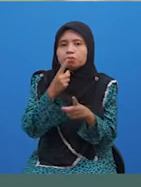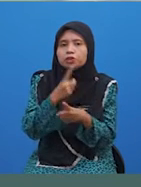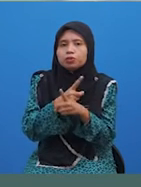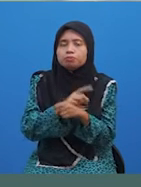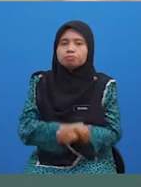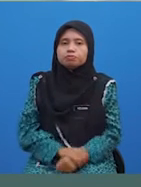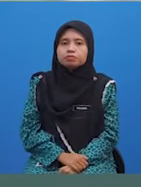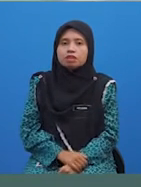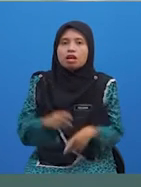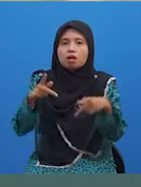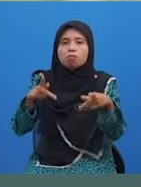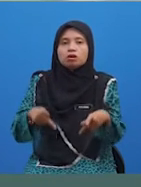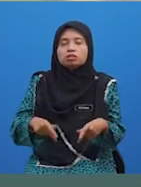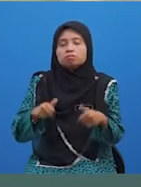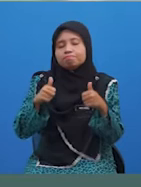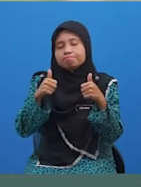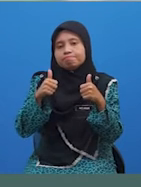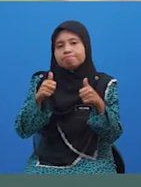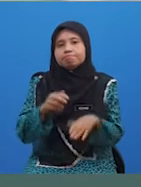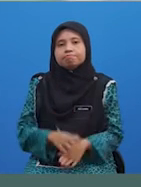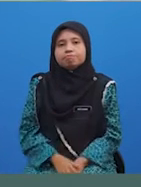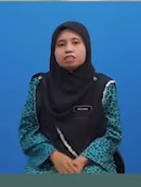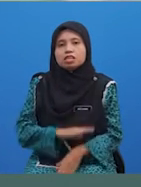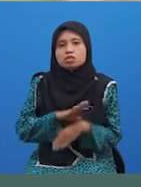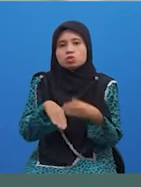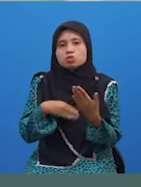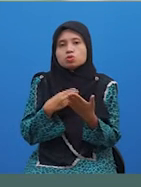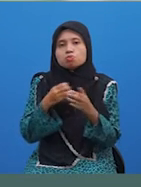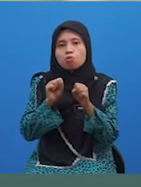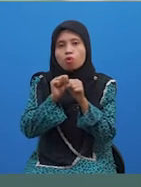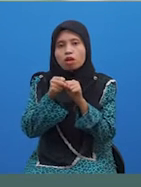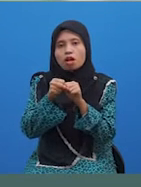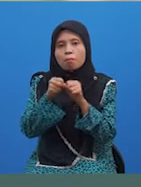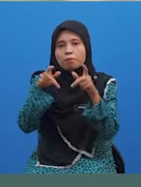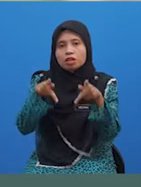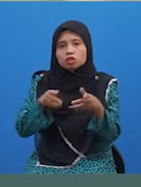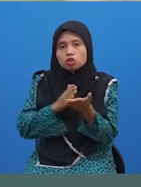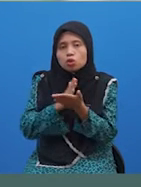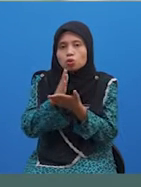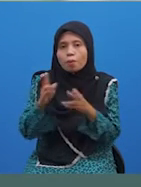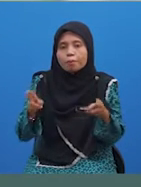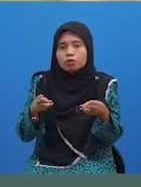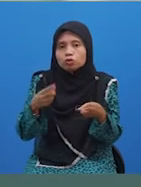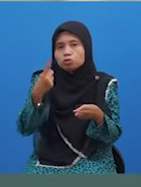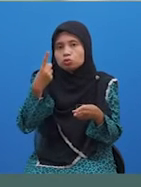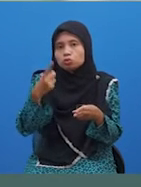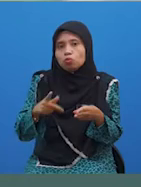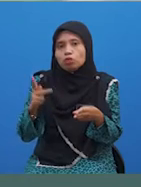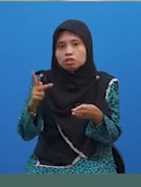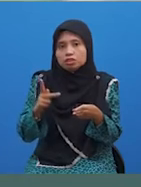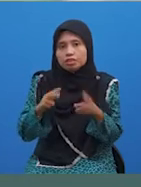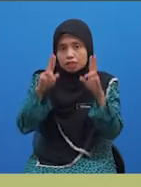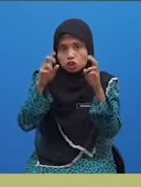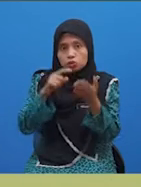tepat. Pelajar cikgu memang hebat. Semoga pelajar terus berusaha untuk menguasai topik